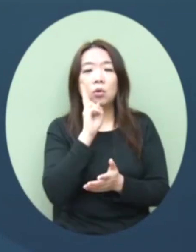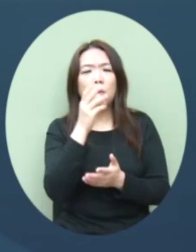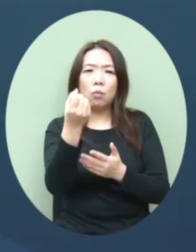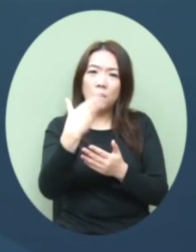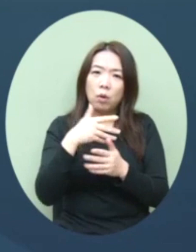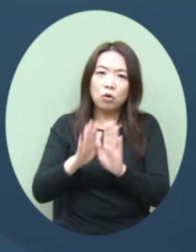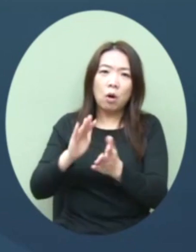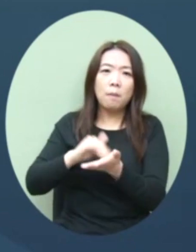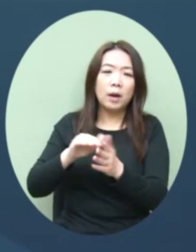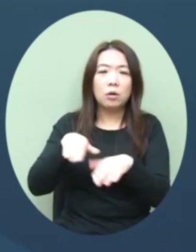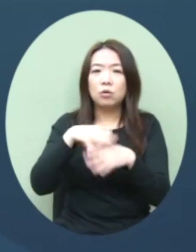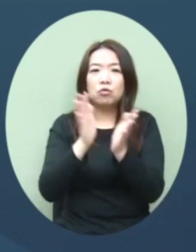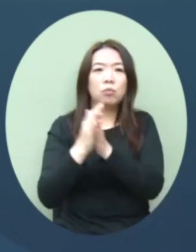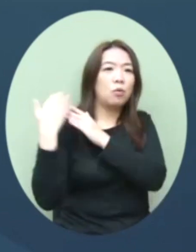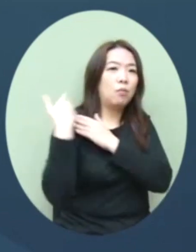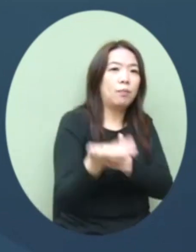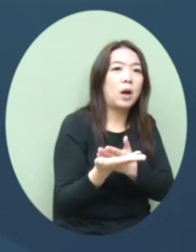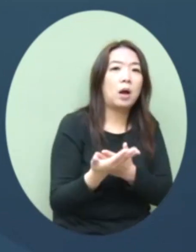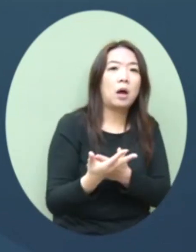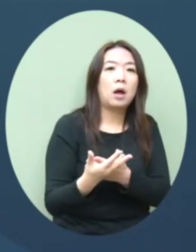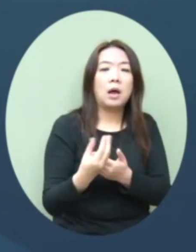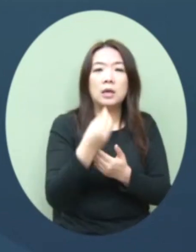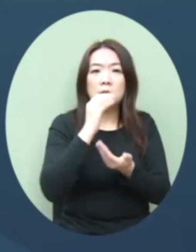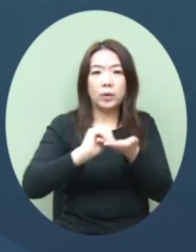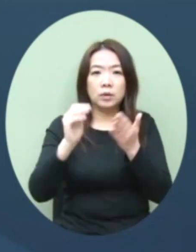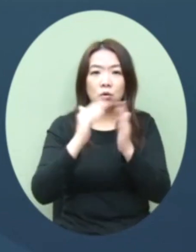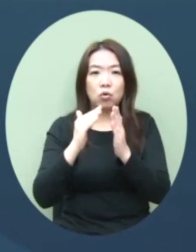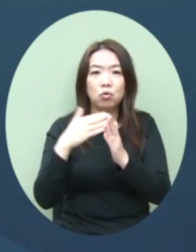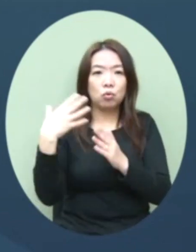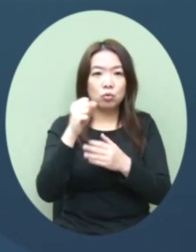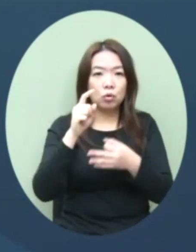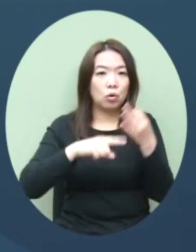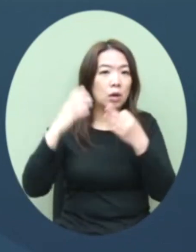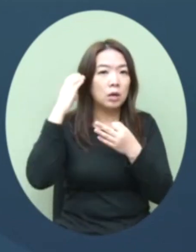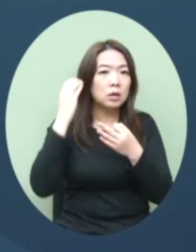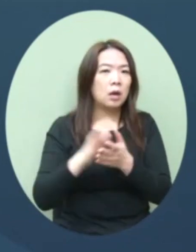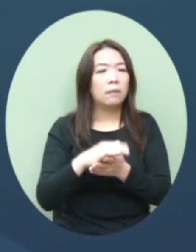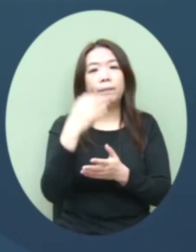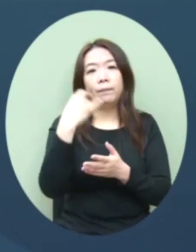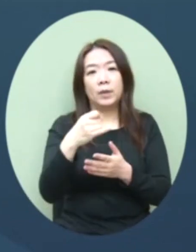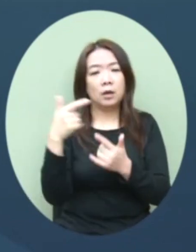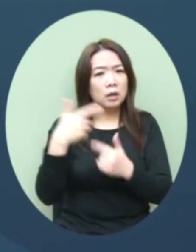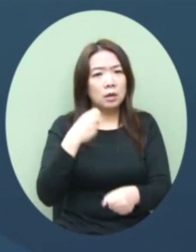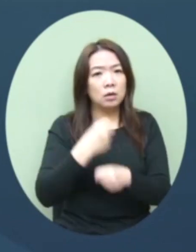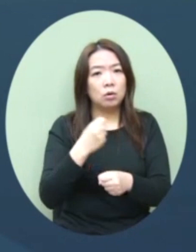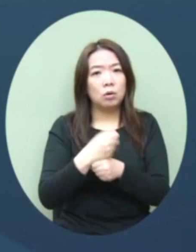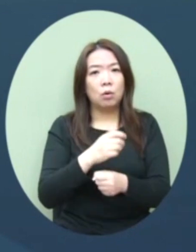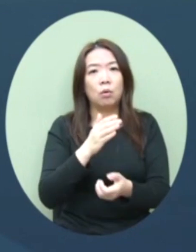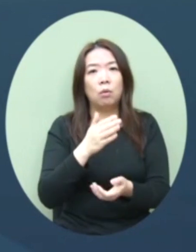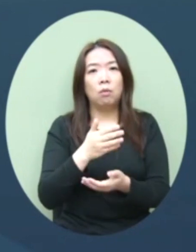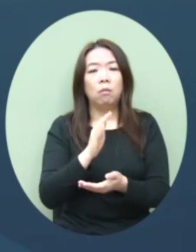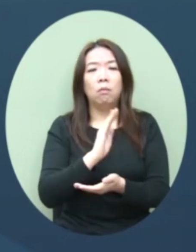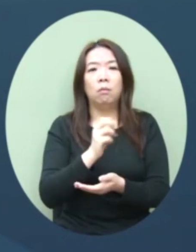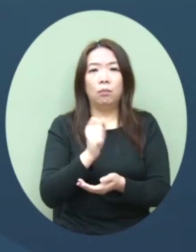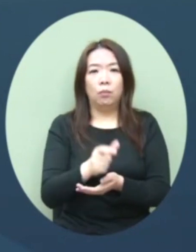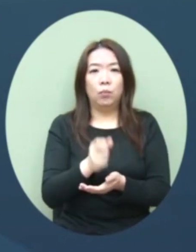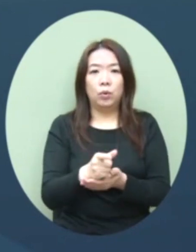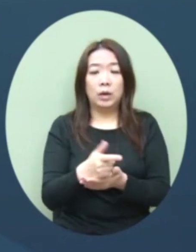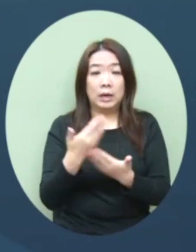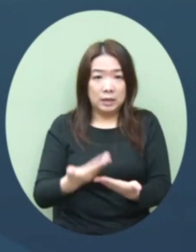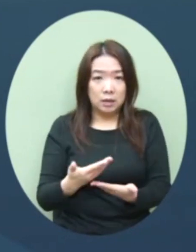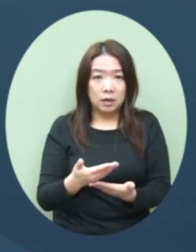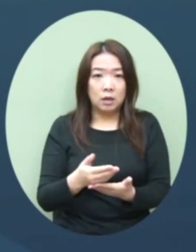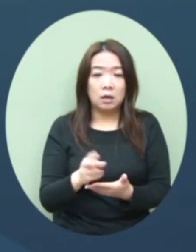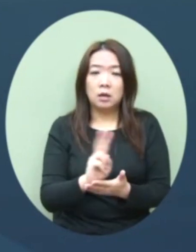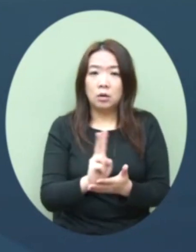衛生局全部是神肇市局長處理是不可能的一直都不是這樣做現在也更加不應該這樣做譬如關